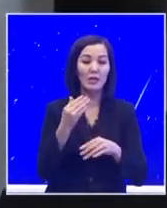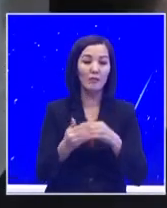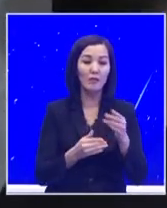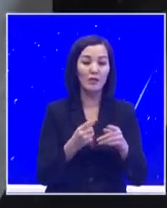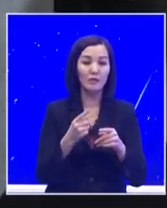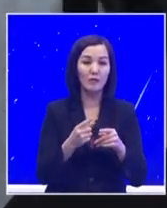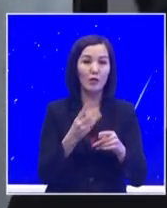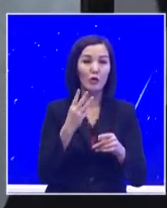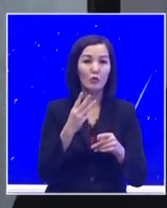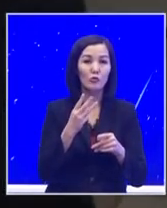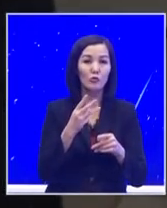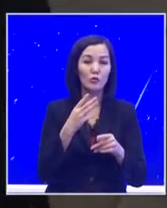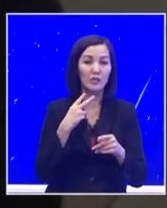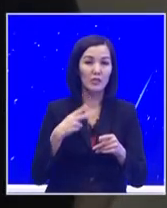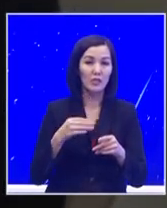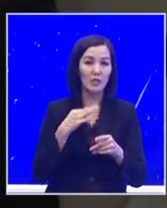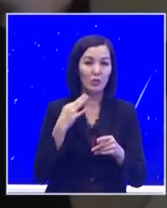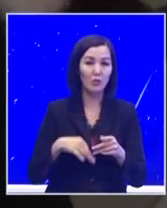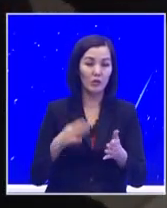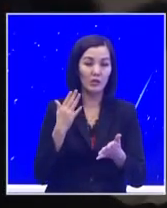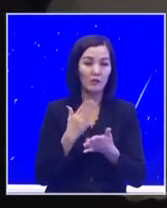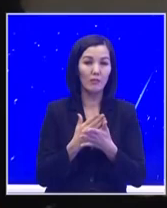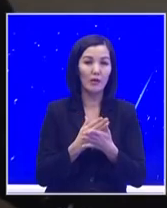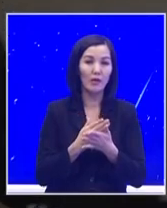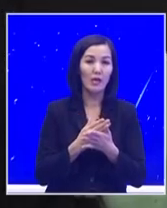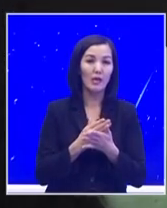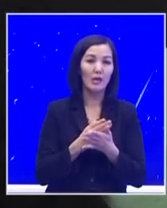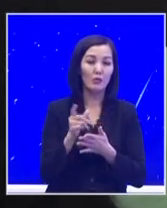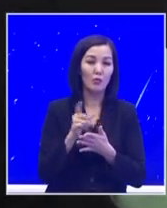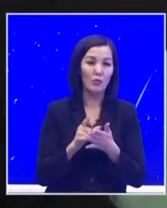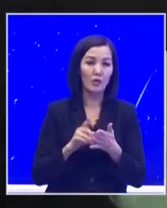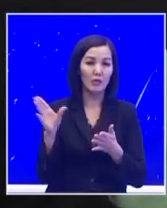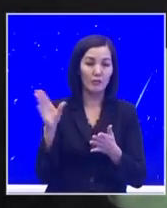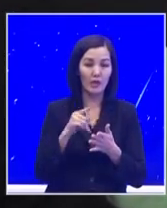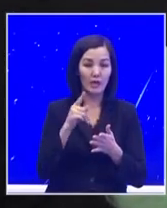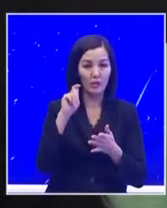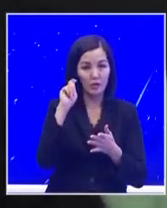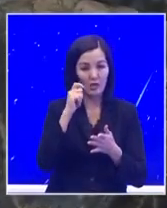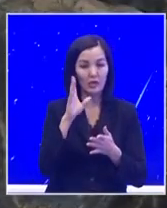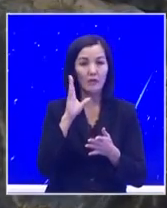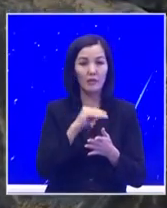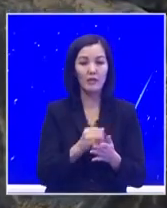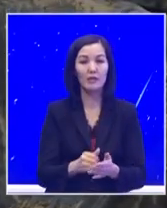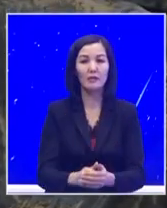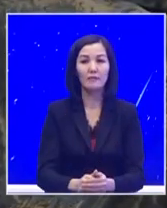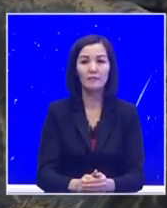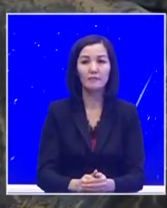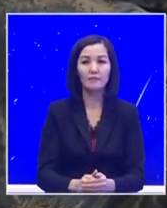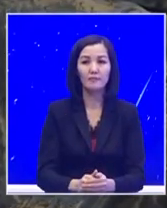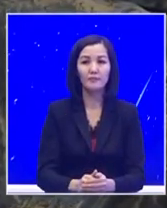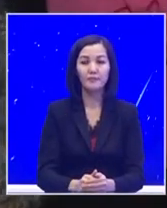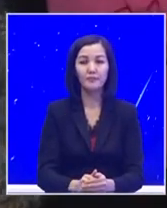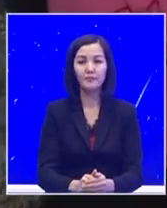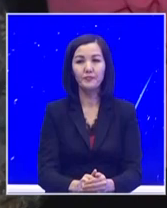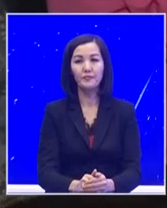әрқайсысы бас ақын өлеңдерін судыратып жатқайтады. Мұның бәрі ұрпақ тәрбиесінде ұлы ойшыл мұрасын үлгі етудің нәтижесі болса керек.